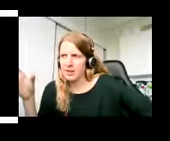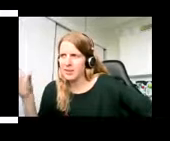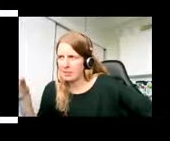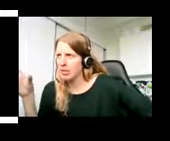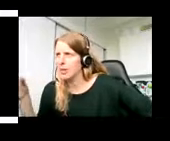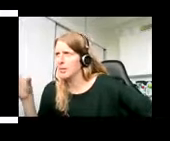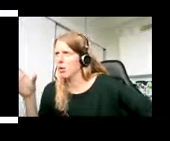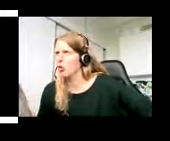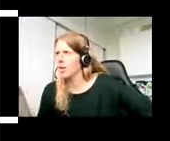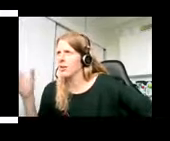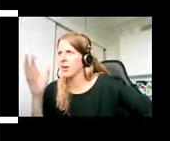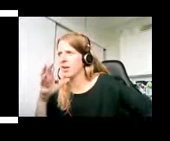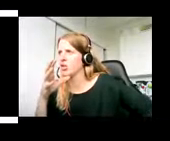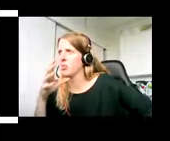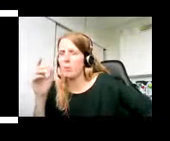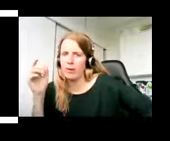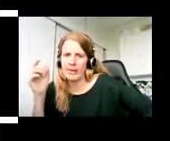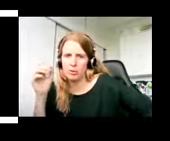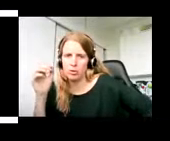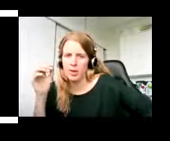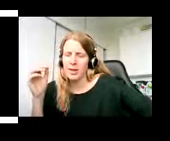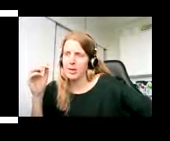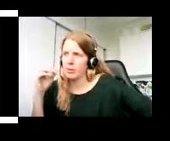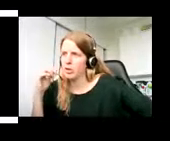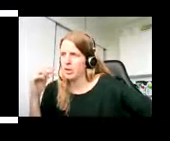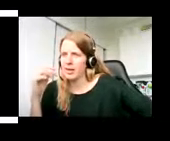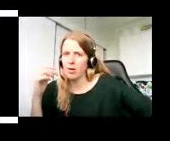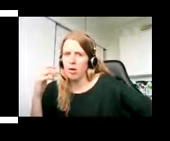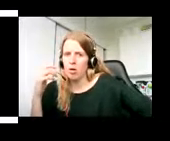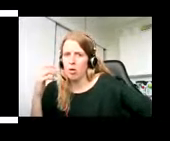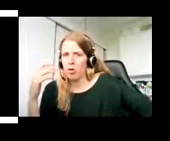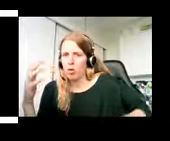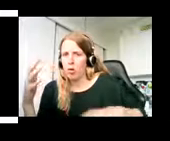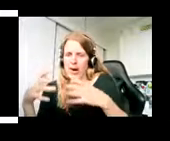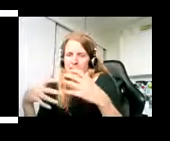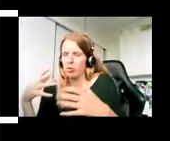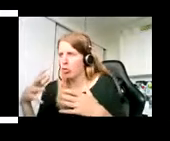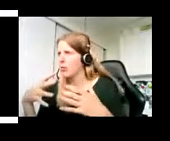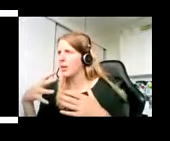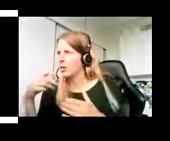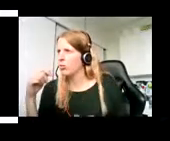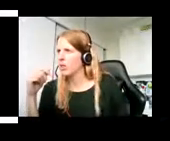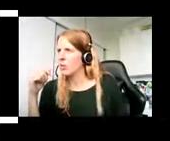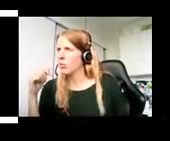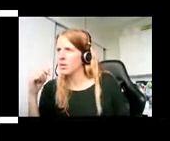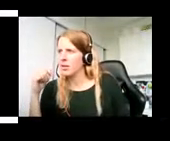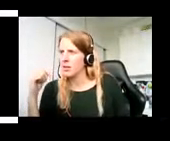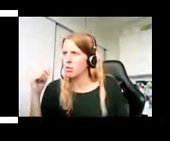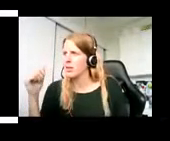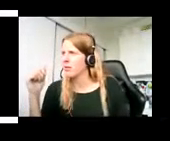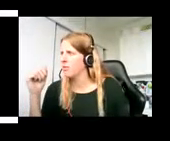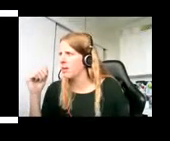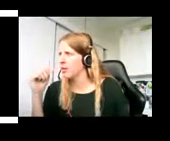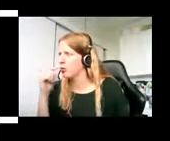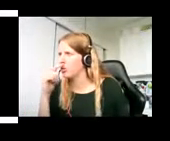organisaties minder strikt met de maatregelen omgaan dan dat jij als speelpleinwerking moet doen. En dan moet je kijken om eigenlijk dan toch een overleg rond te hebben, om te zien dat alles